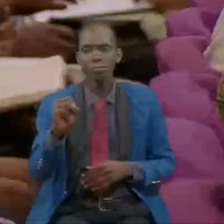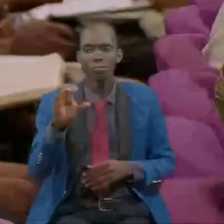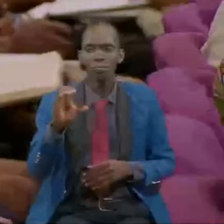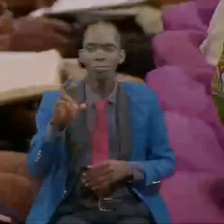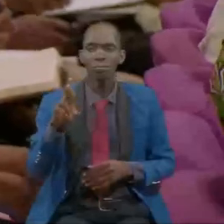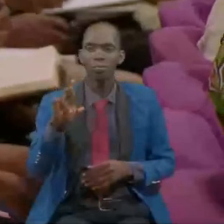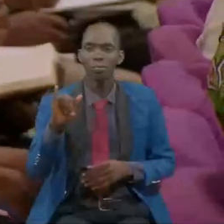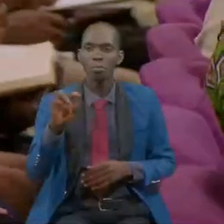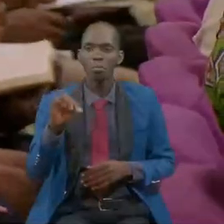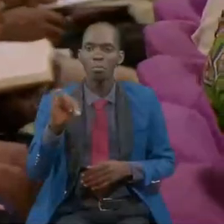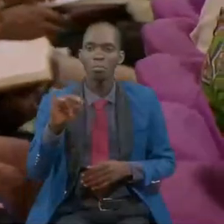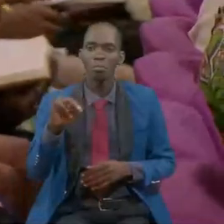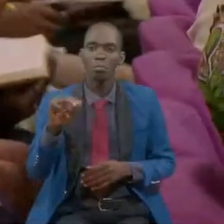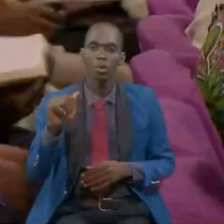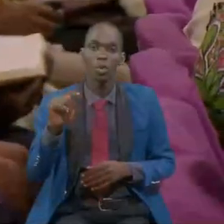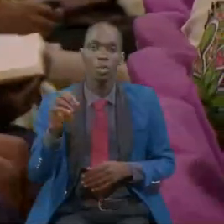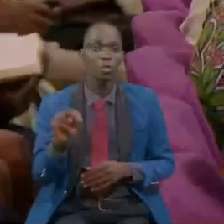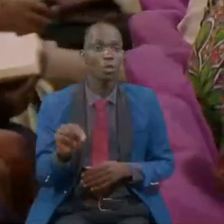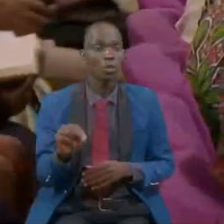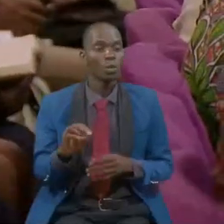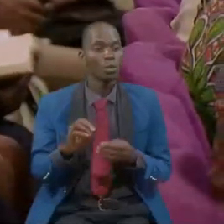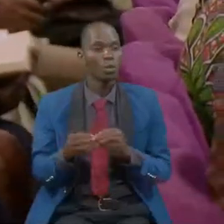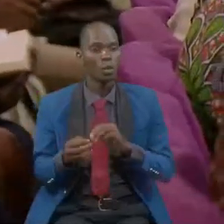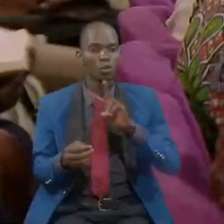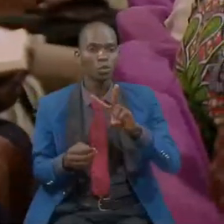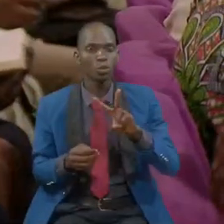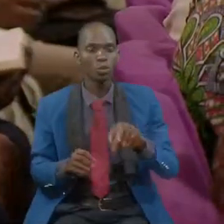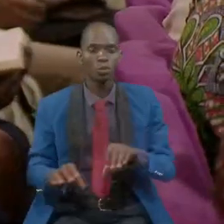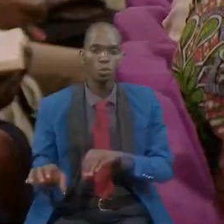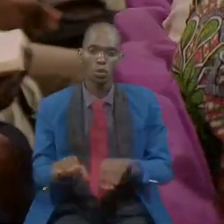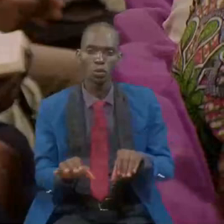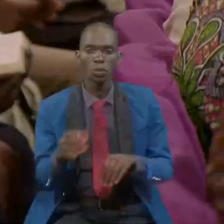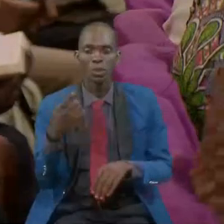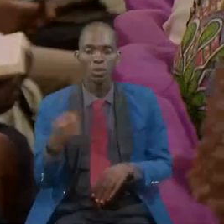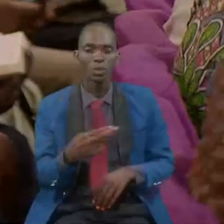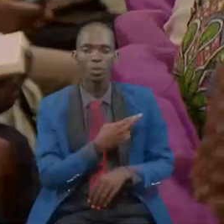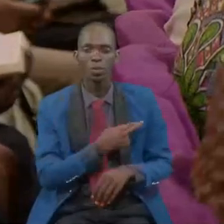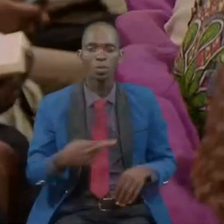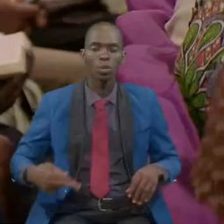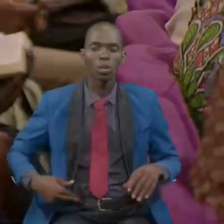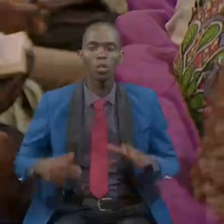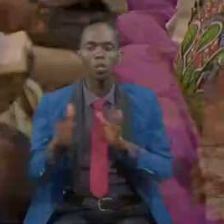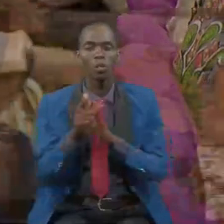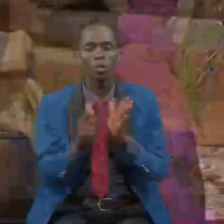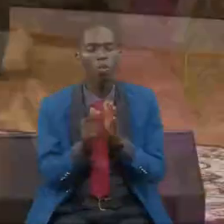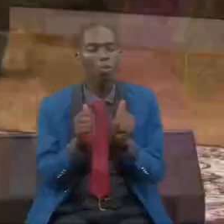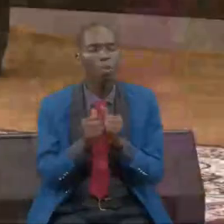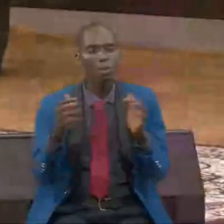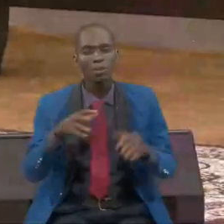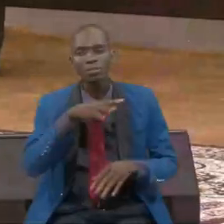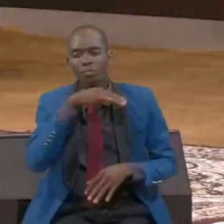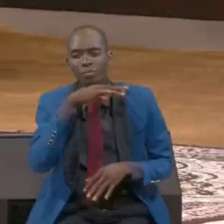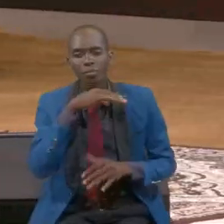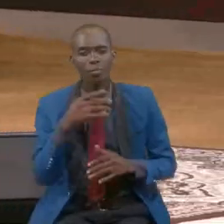ici c'est accompir ou exécuter la loi royale sans souur sans